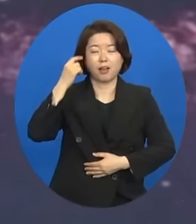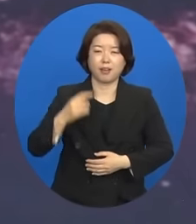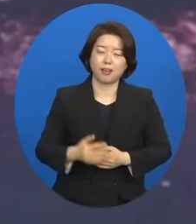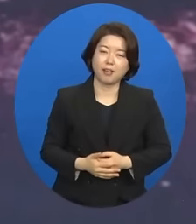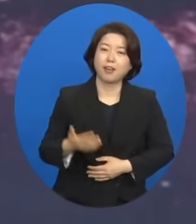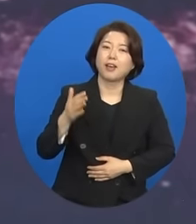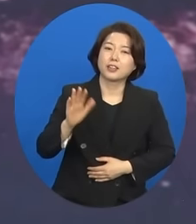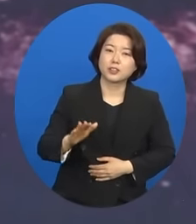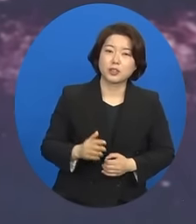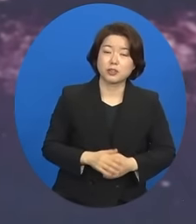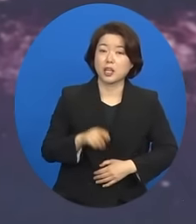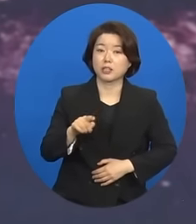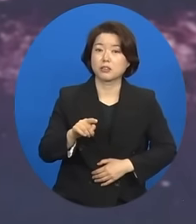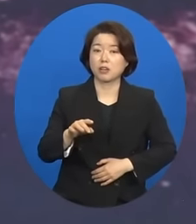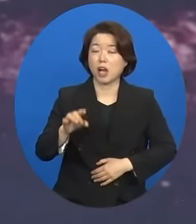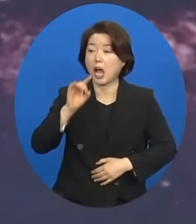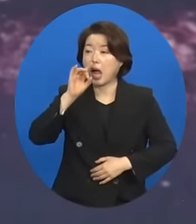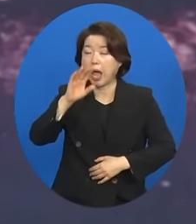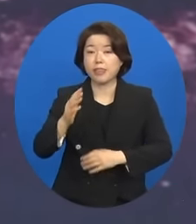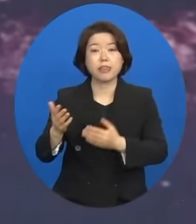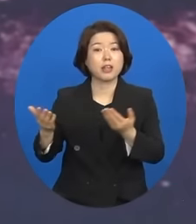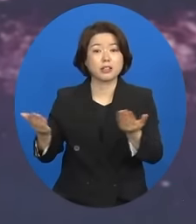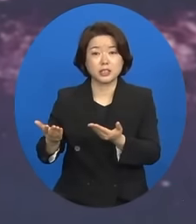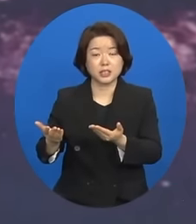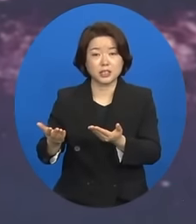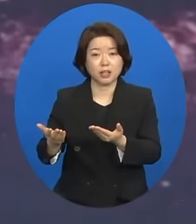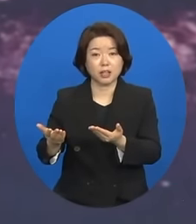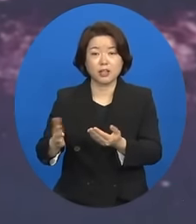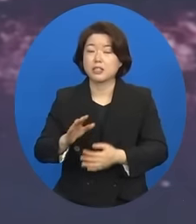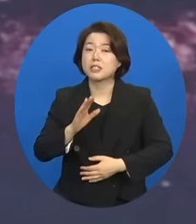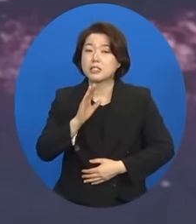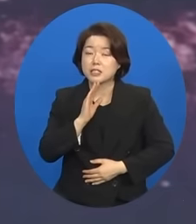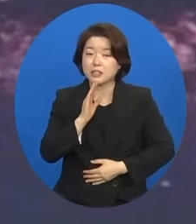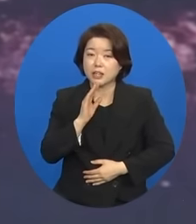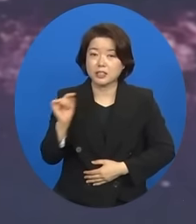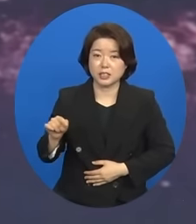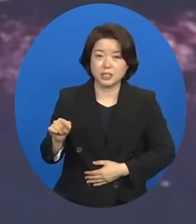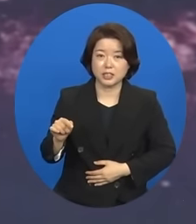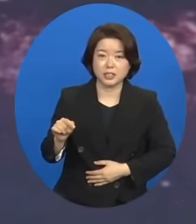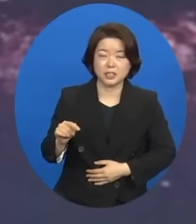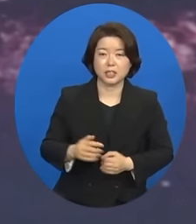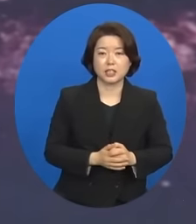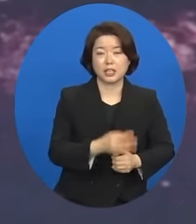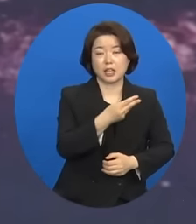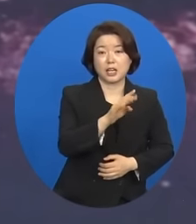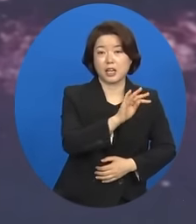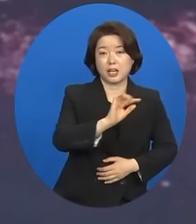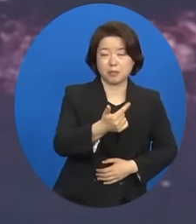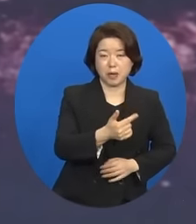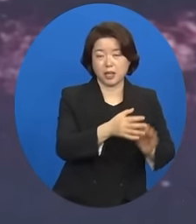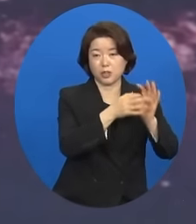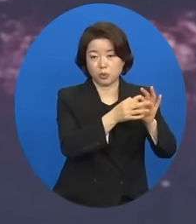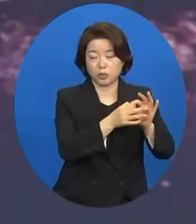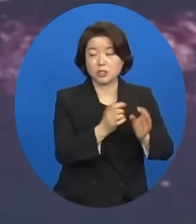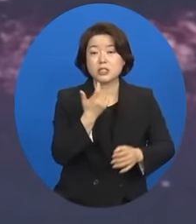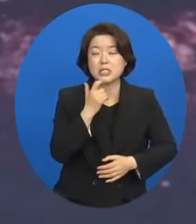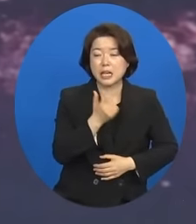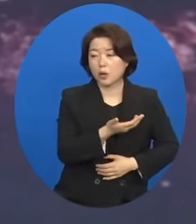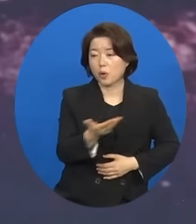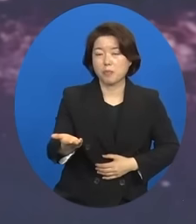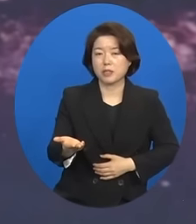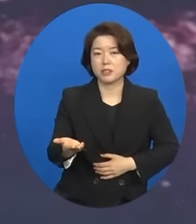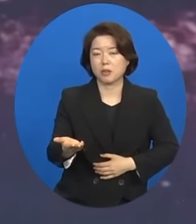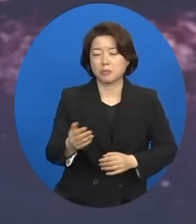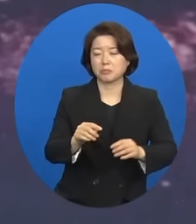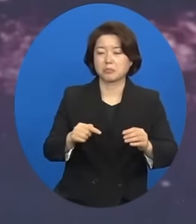근데 그는 있을 수 없는 일이 라고 사실상이 지금이 라반을 통해서 야곱에게 말을 하고